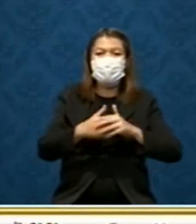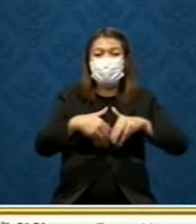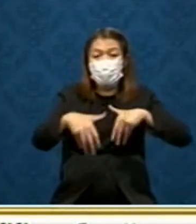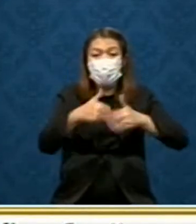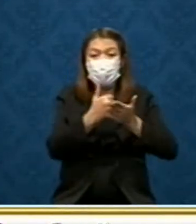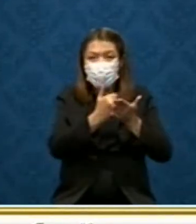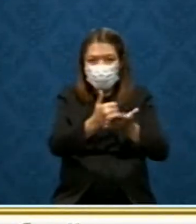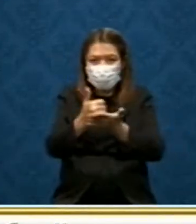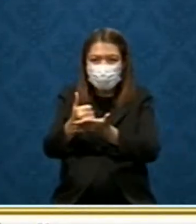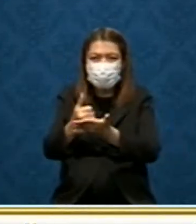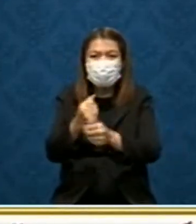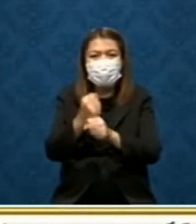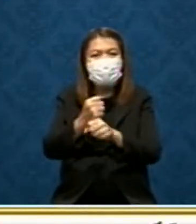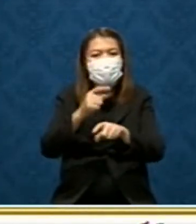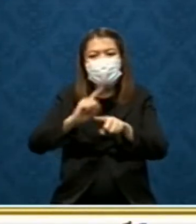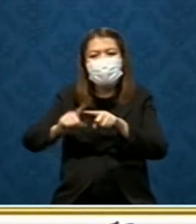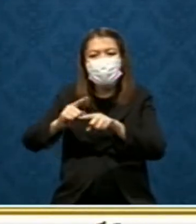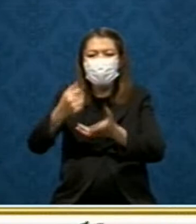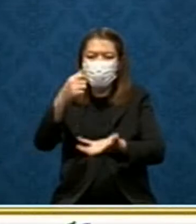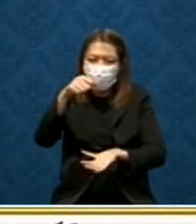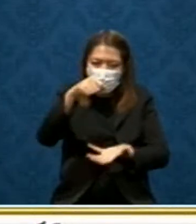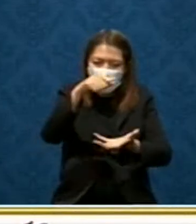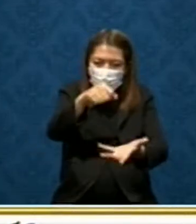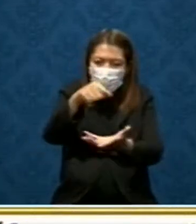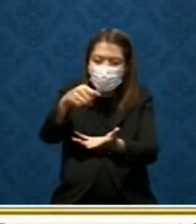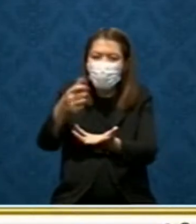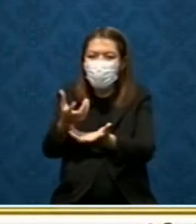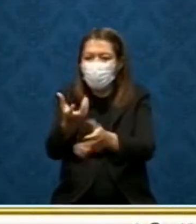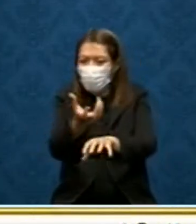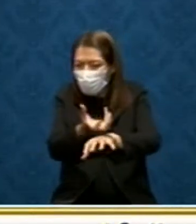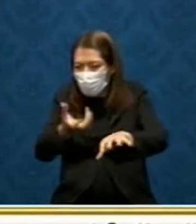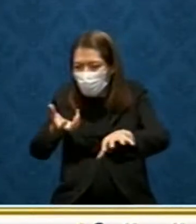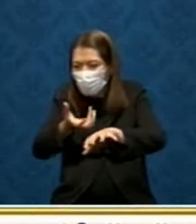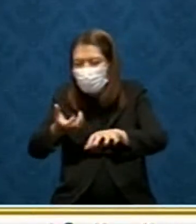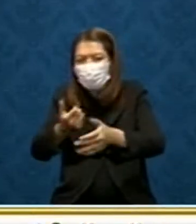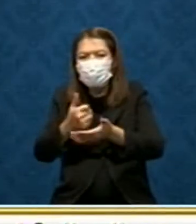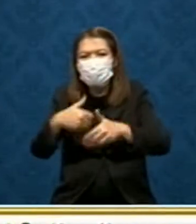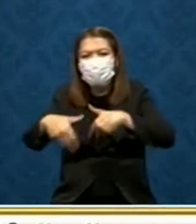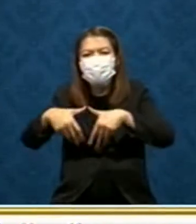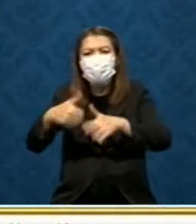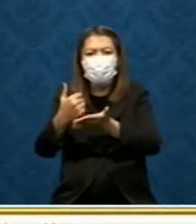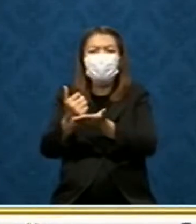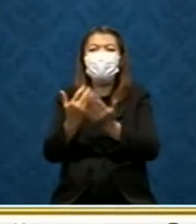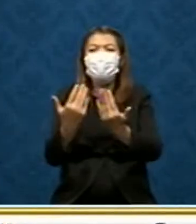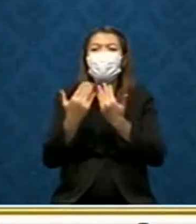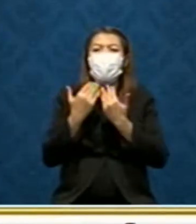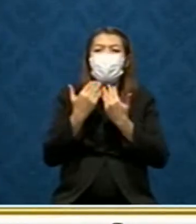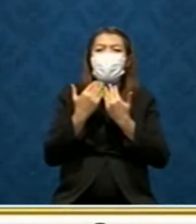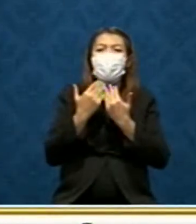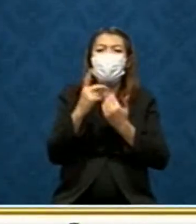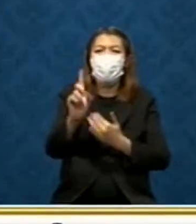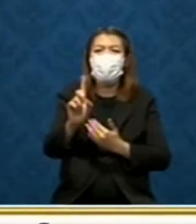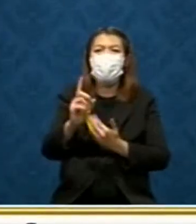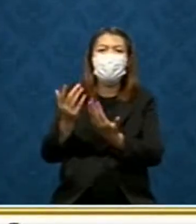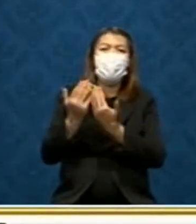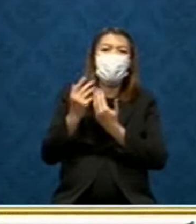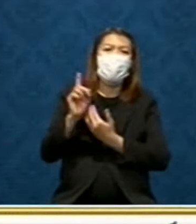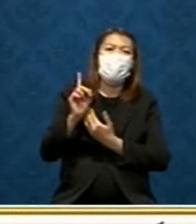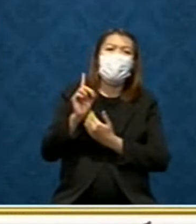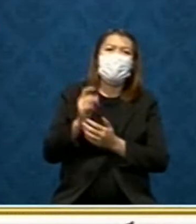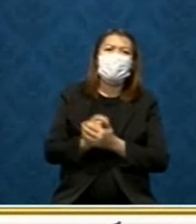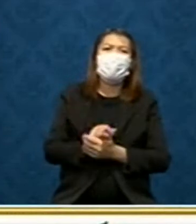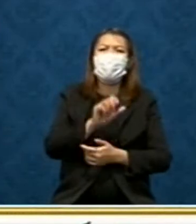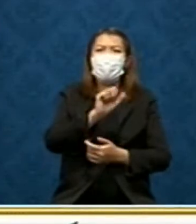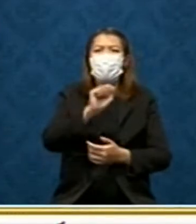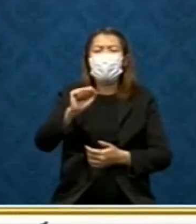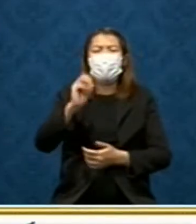งนี่ไปทำอะไรถุงยงชีพบ้างไปช่วยขนของชาบานก็ฝากมา ฝากมาวอย่ไรครัสอสอ